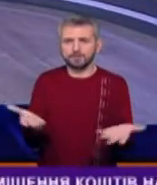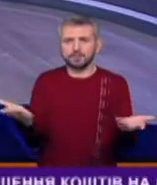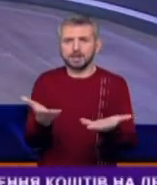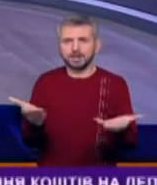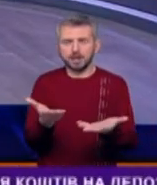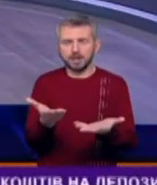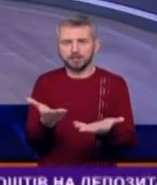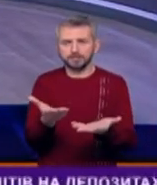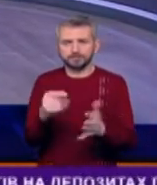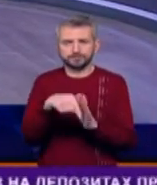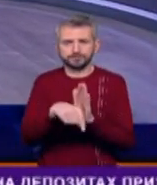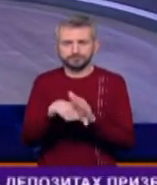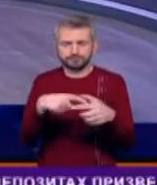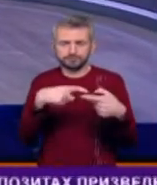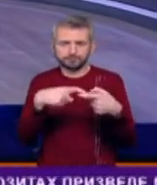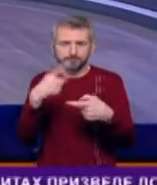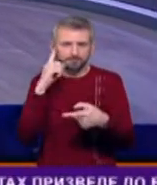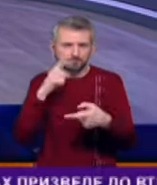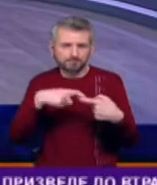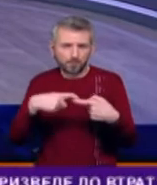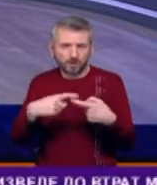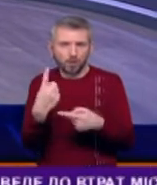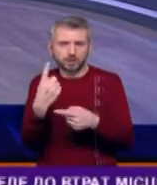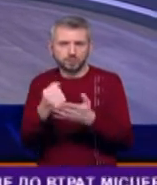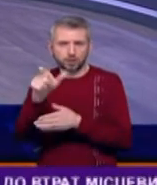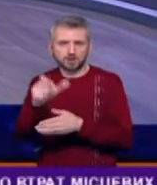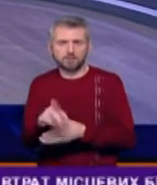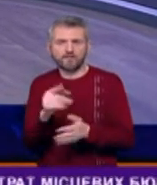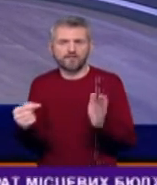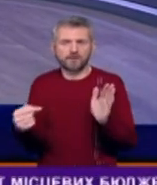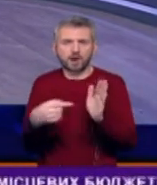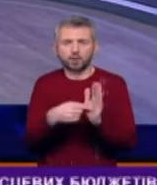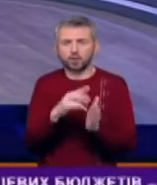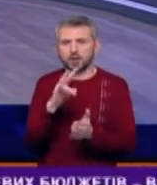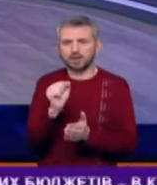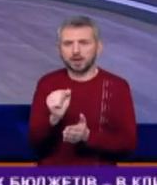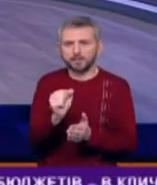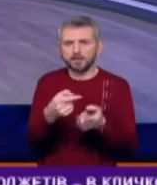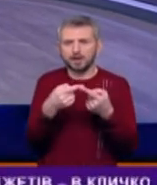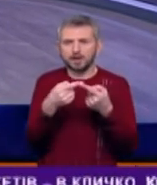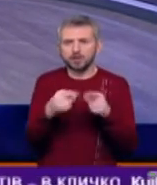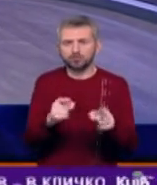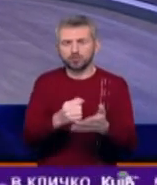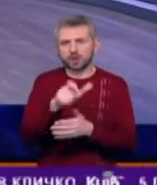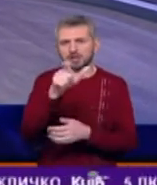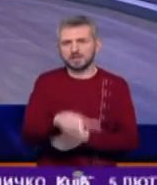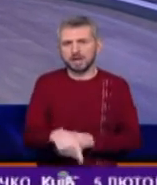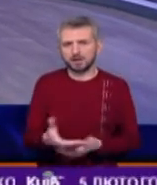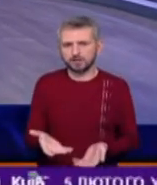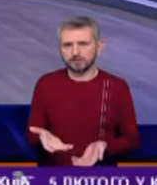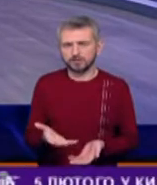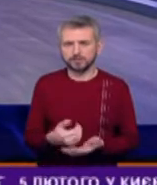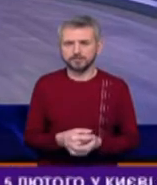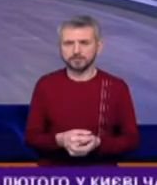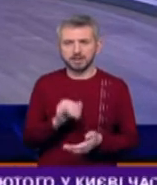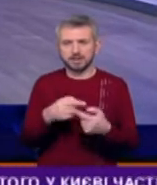там уособлюється з одним конкретним депутатом, там і так далі, який вказує на іншого кандидата,